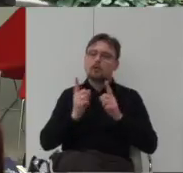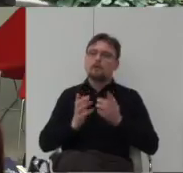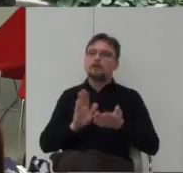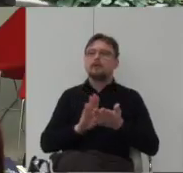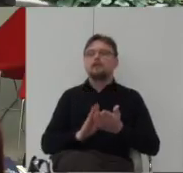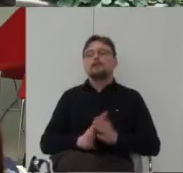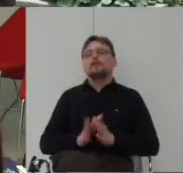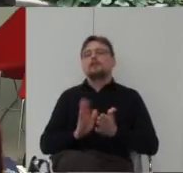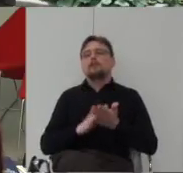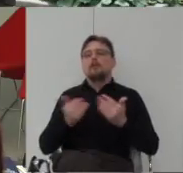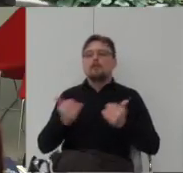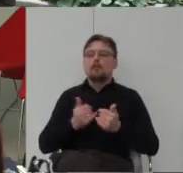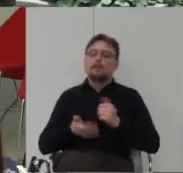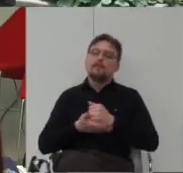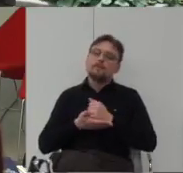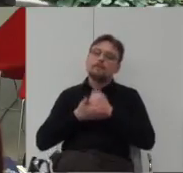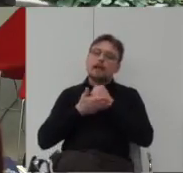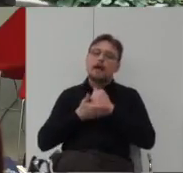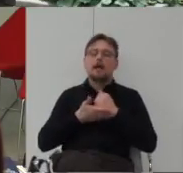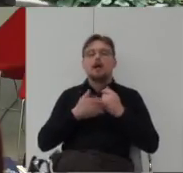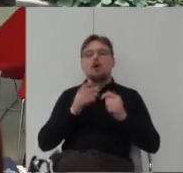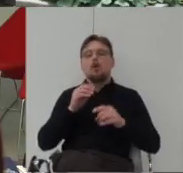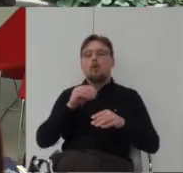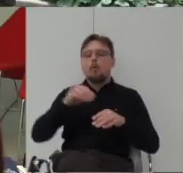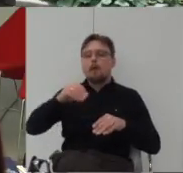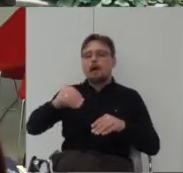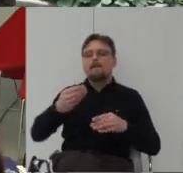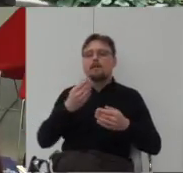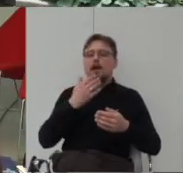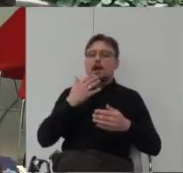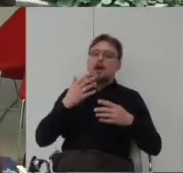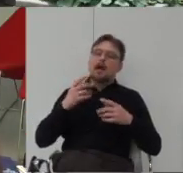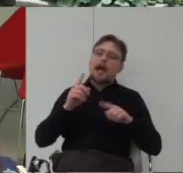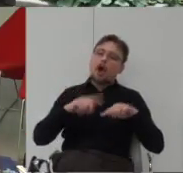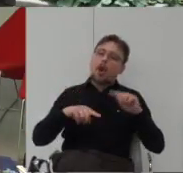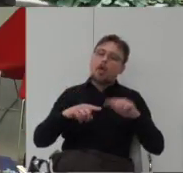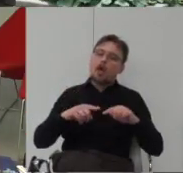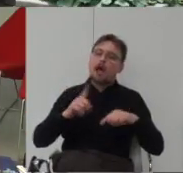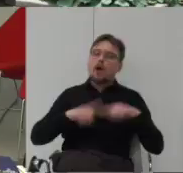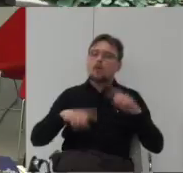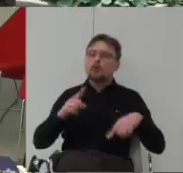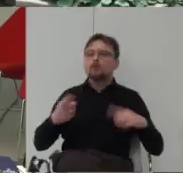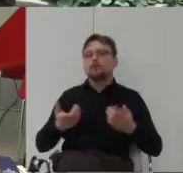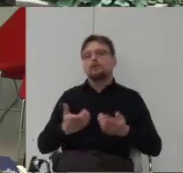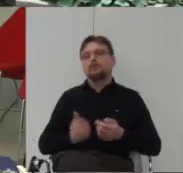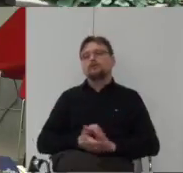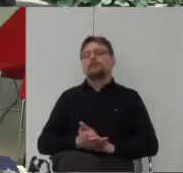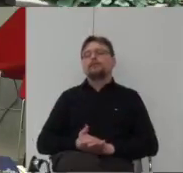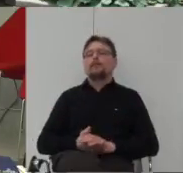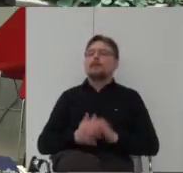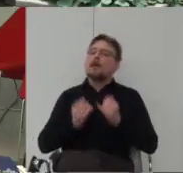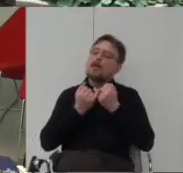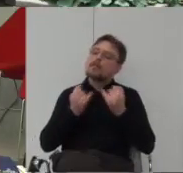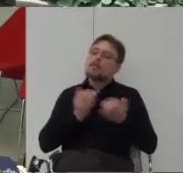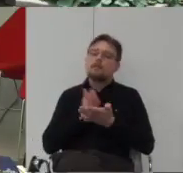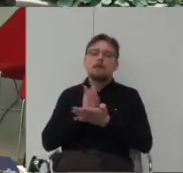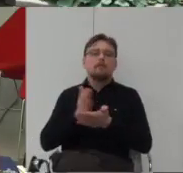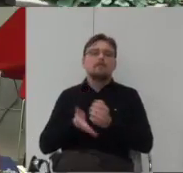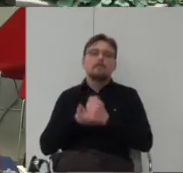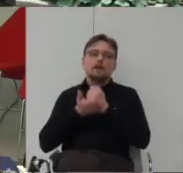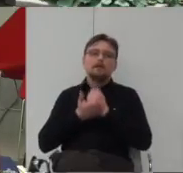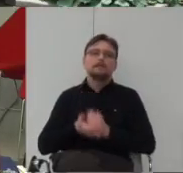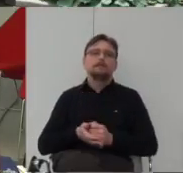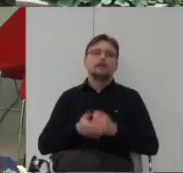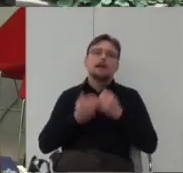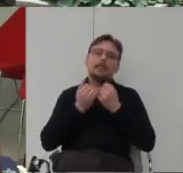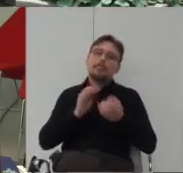wspierania właśnie upraw ekologicznych, czy dotowania narzędzi, ziemi i wszelkiej innej pomocy. Są